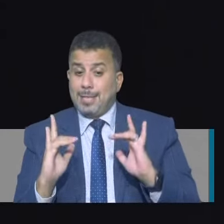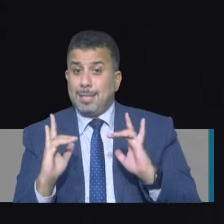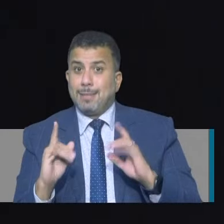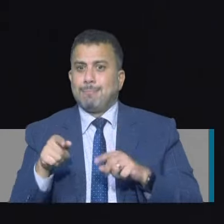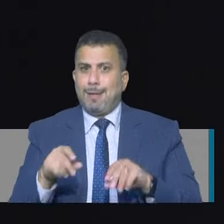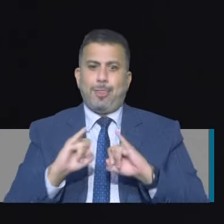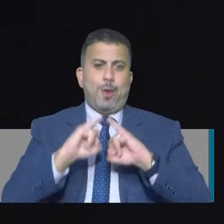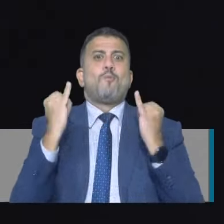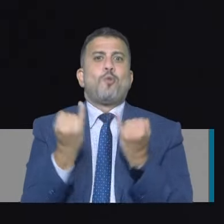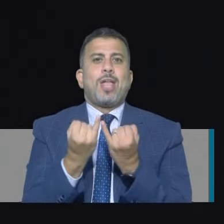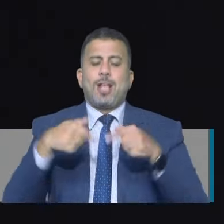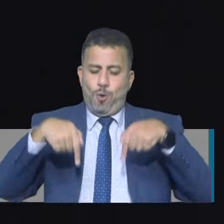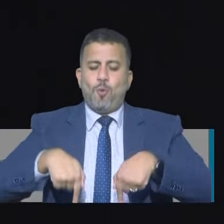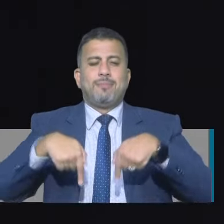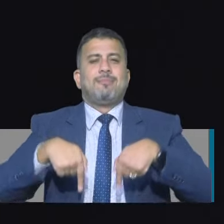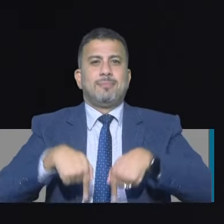المنتدى